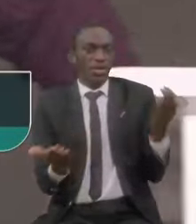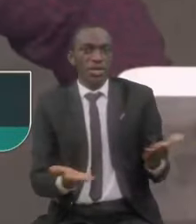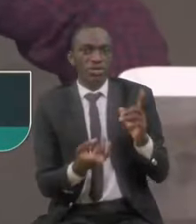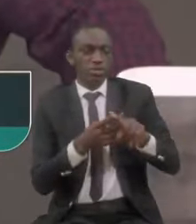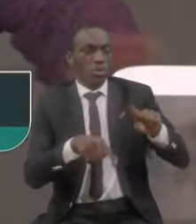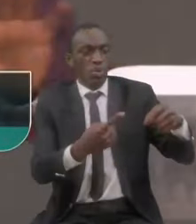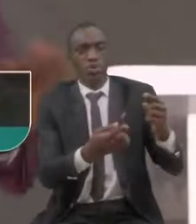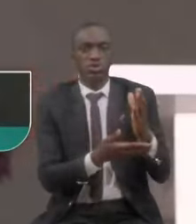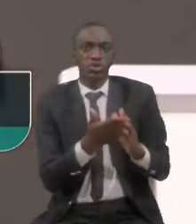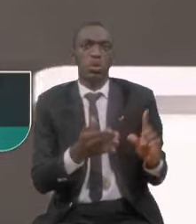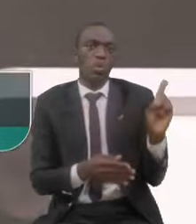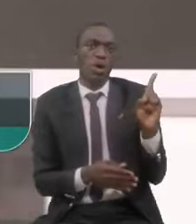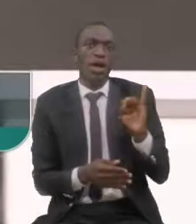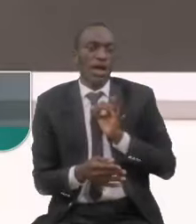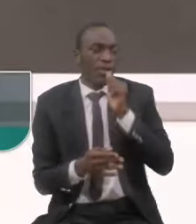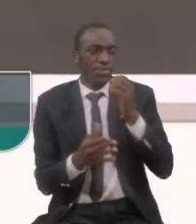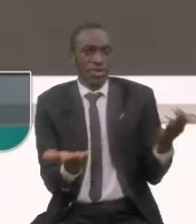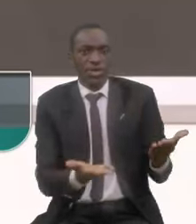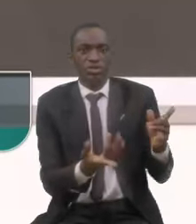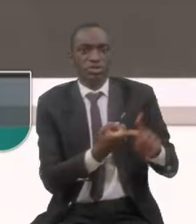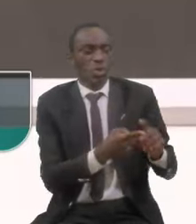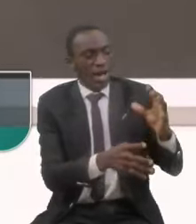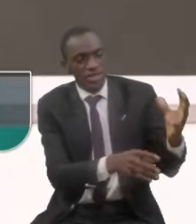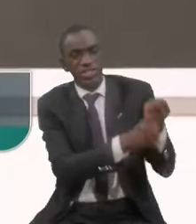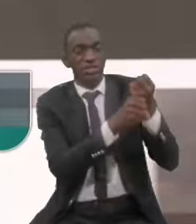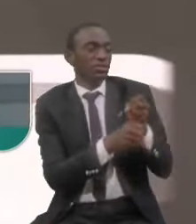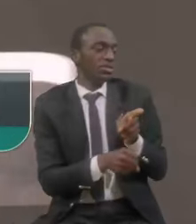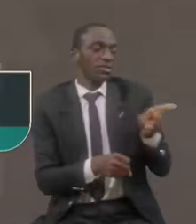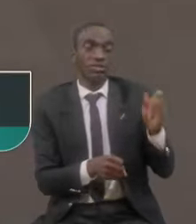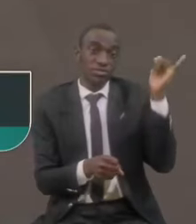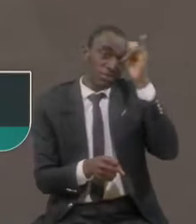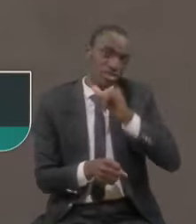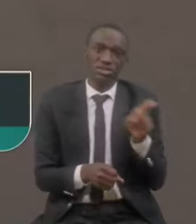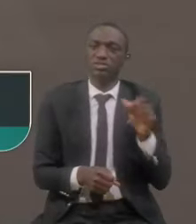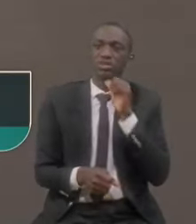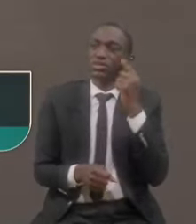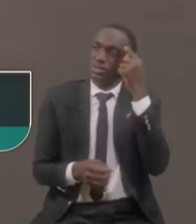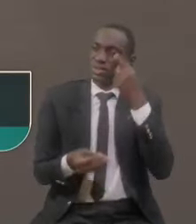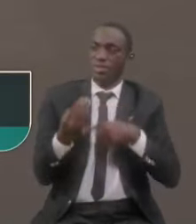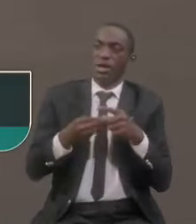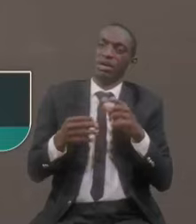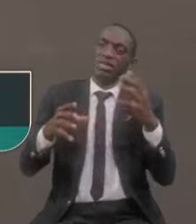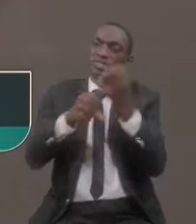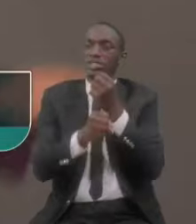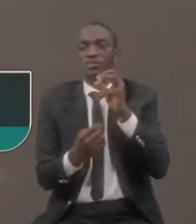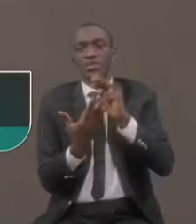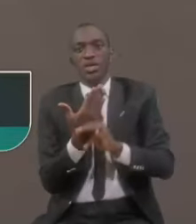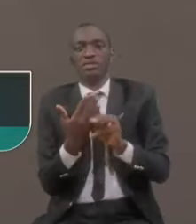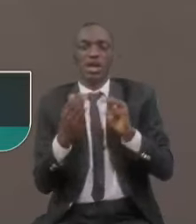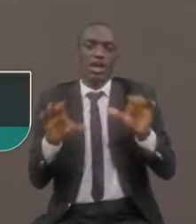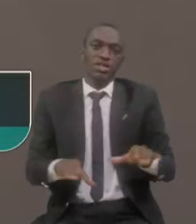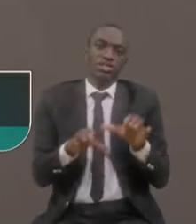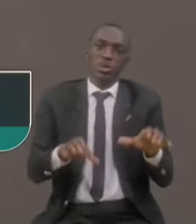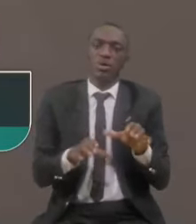part. Je suis là pour réaliser. Mais les insensés ne pensent même pas de réalisation, d'action, d'attitude.